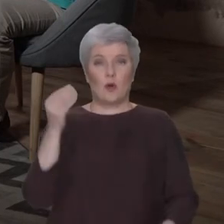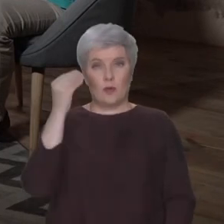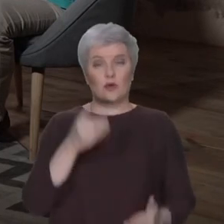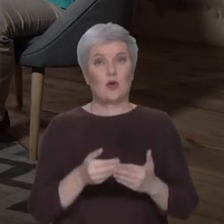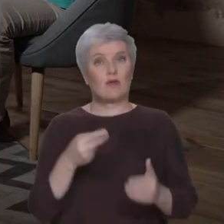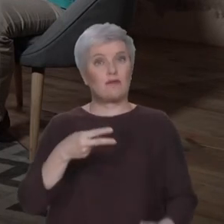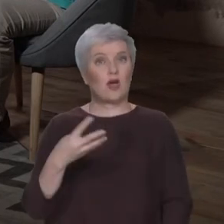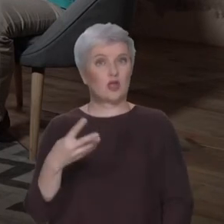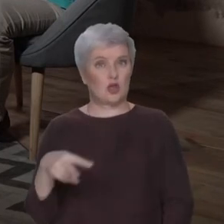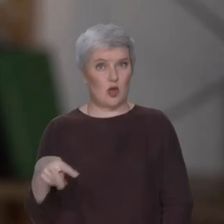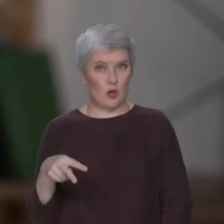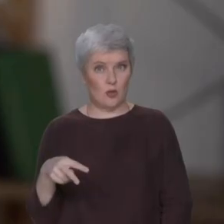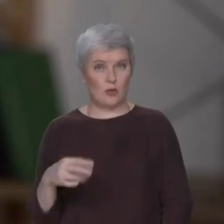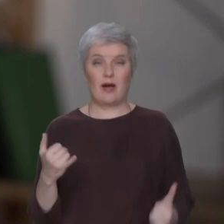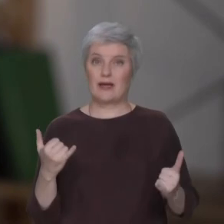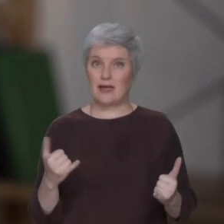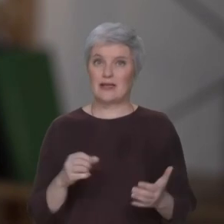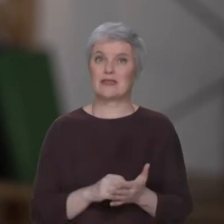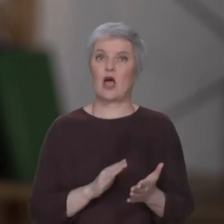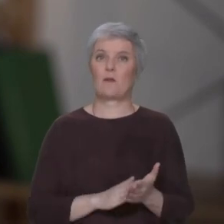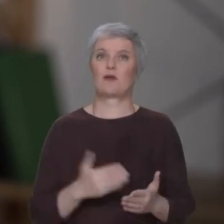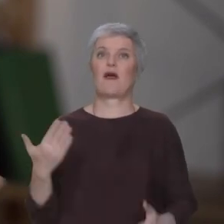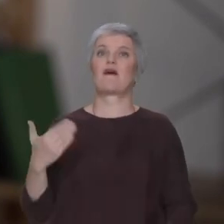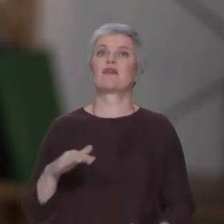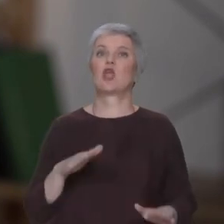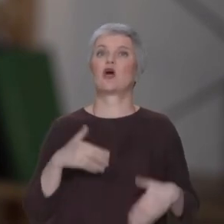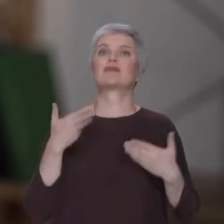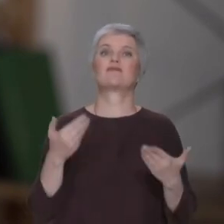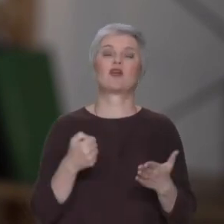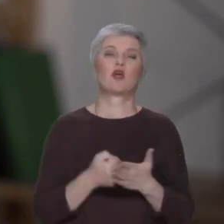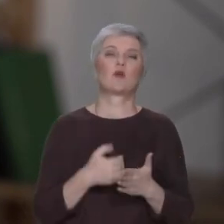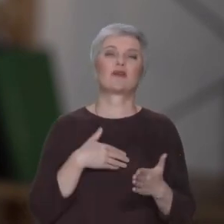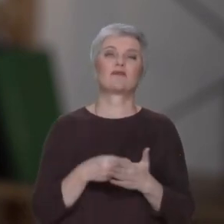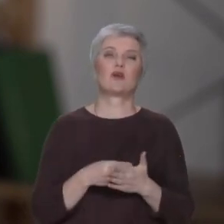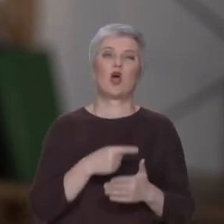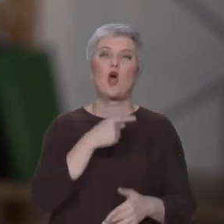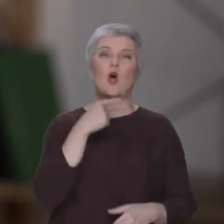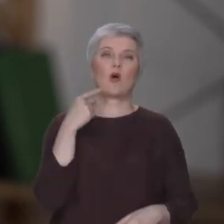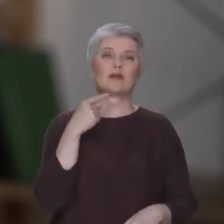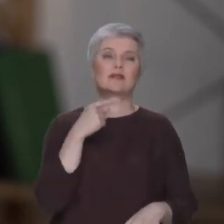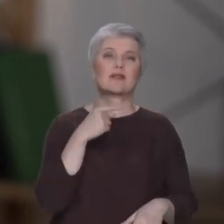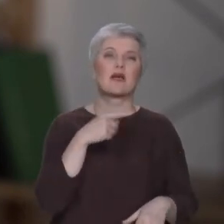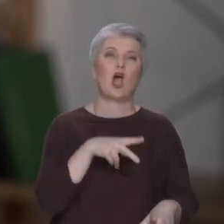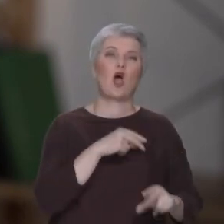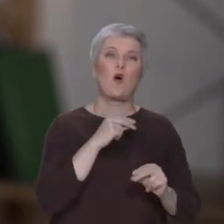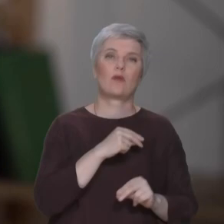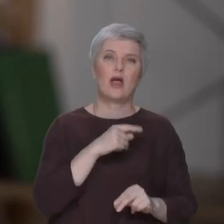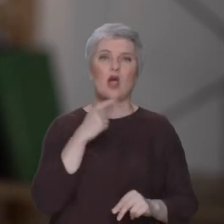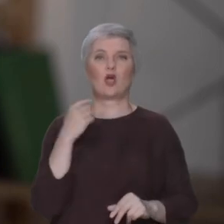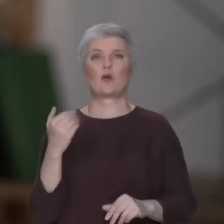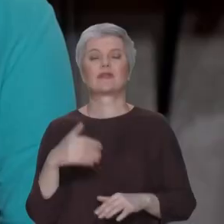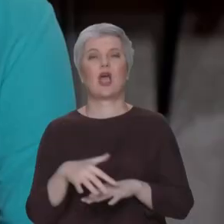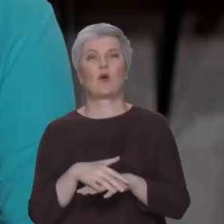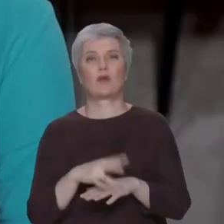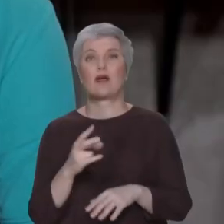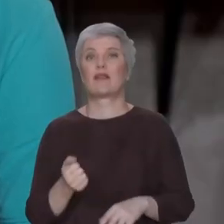24 лютого, зараз, зокрема, записують відеозвернення до своїх російських колег, до своєї російської аудиторії. На вашу думку,